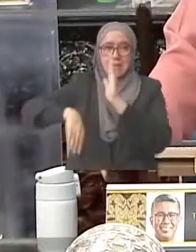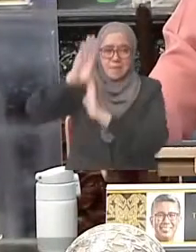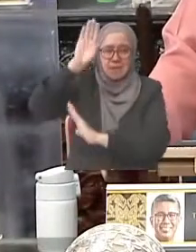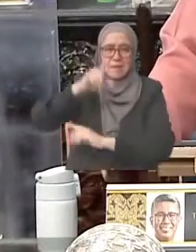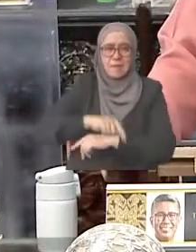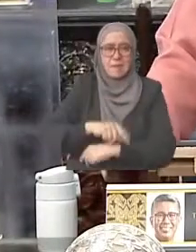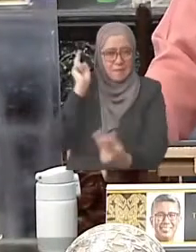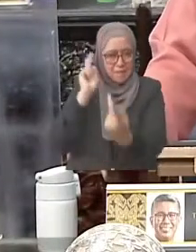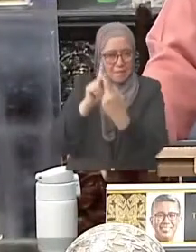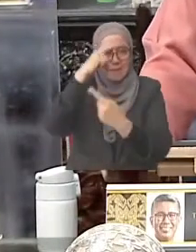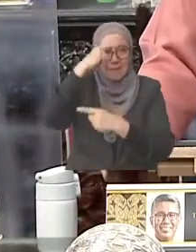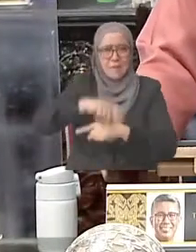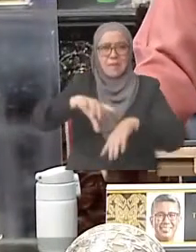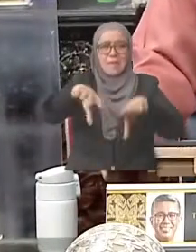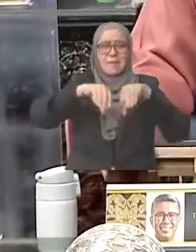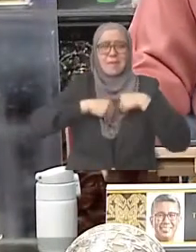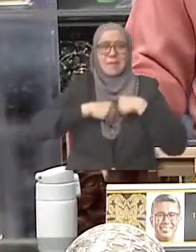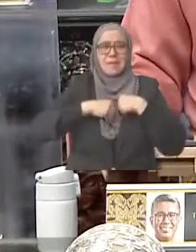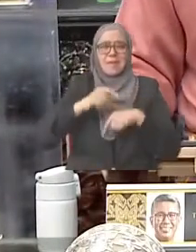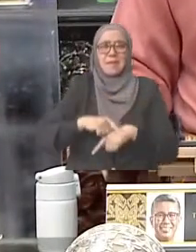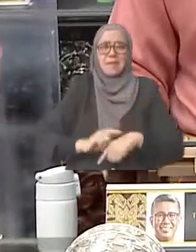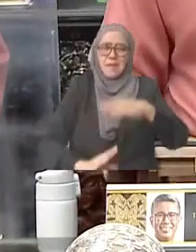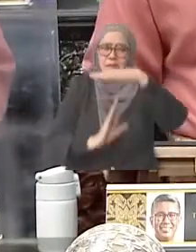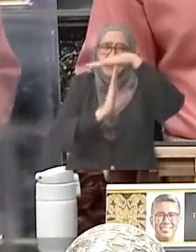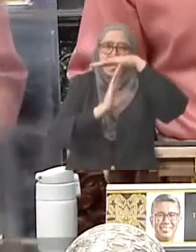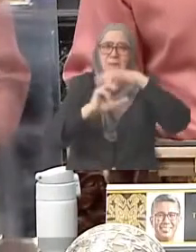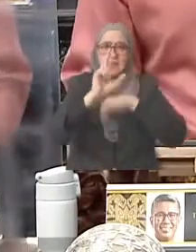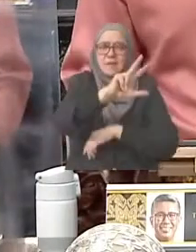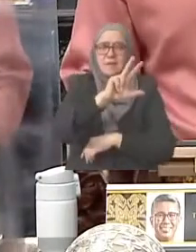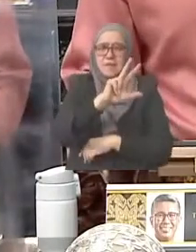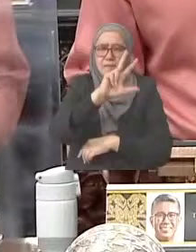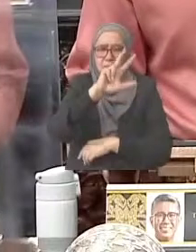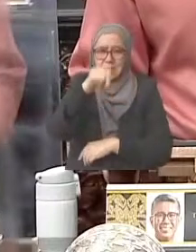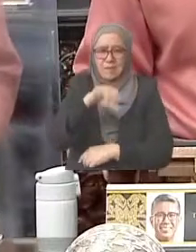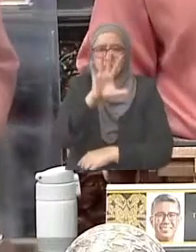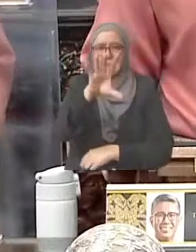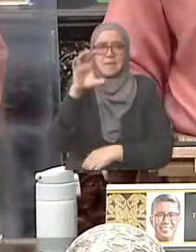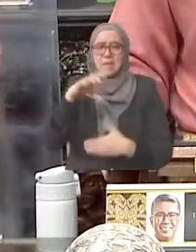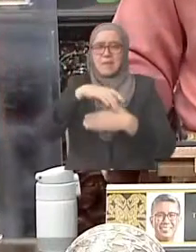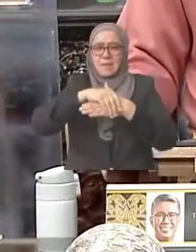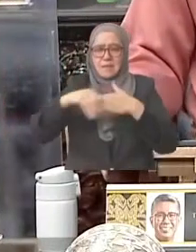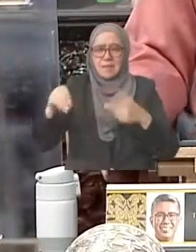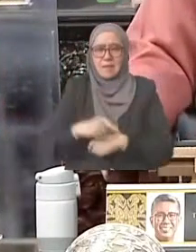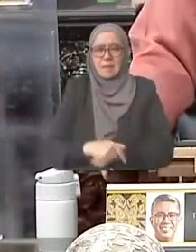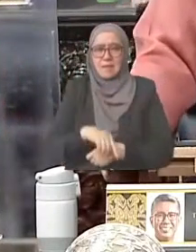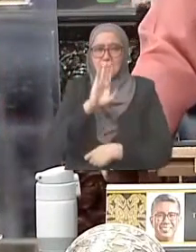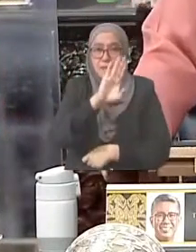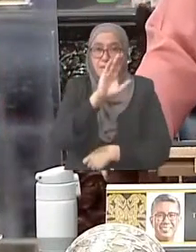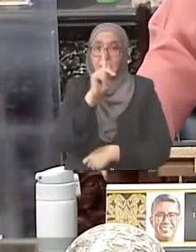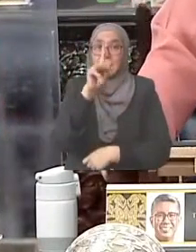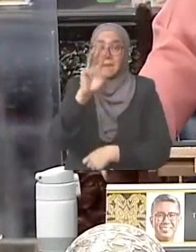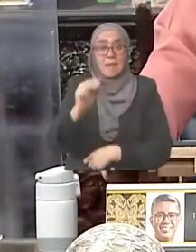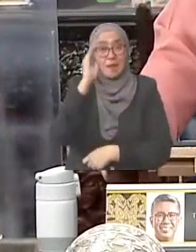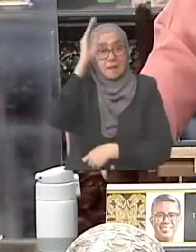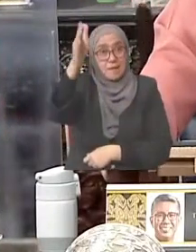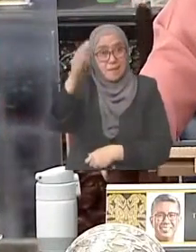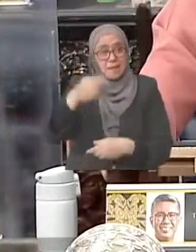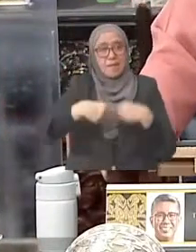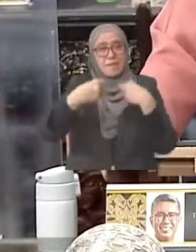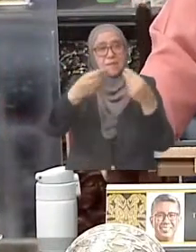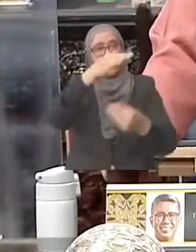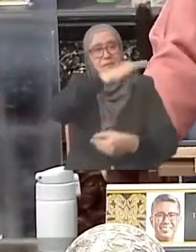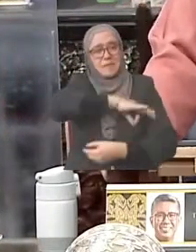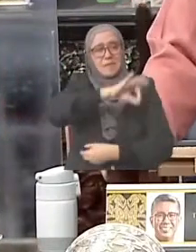maksimum sebanyak 2561 secara keseluruhan bike makan memanfaatkan lebih